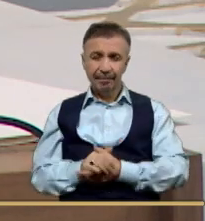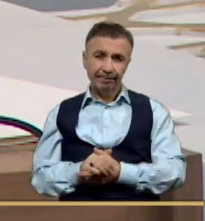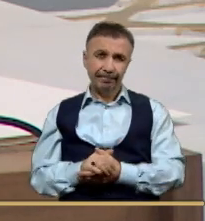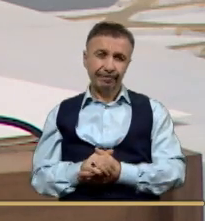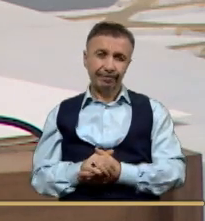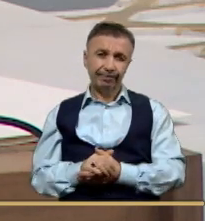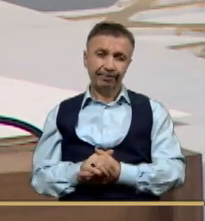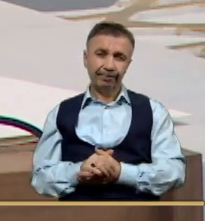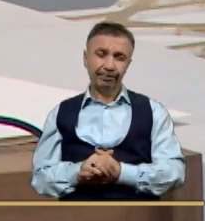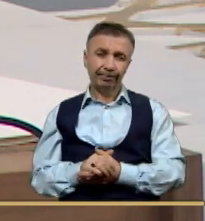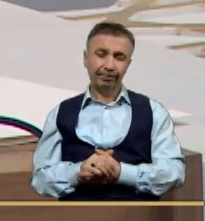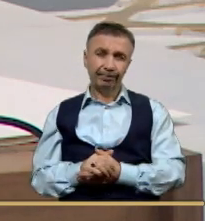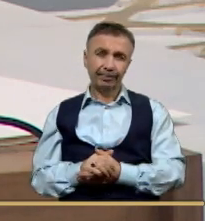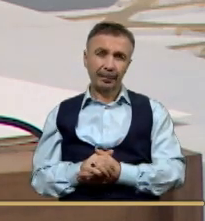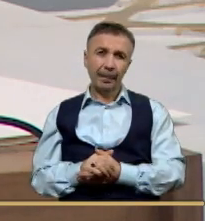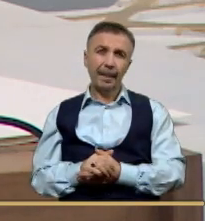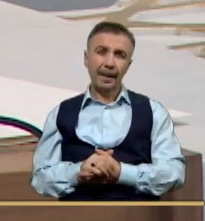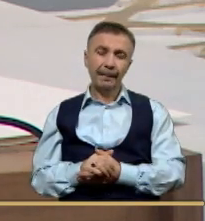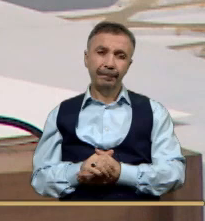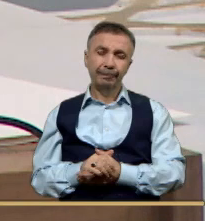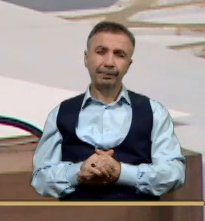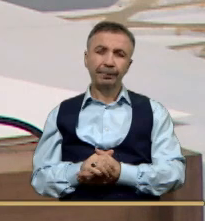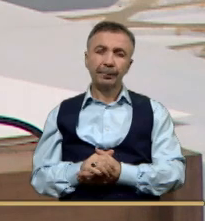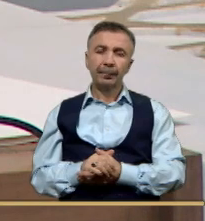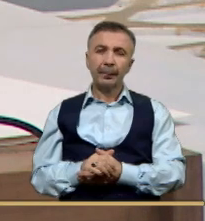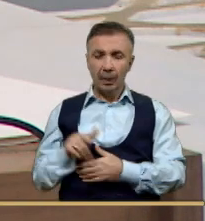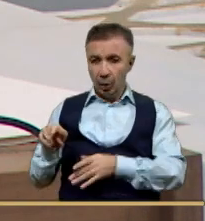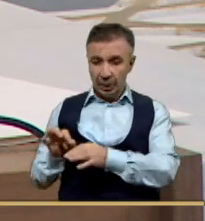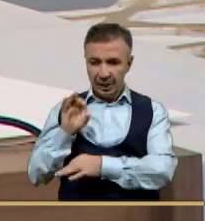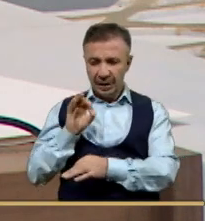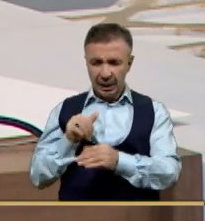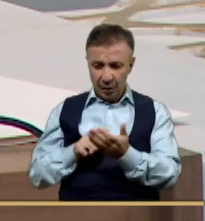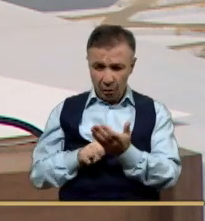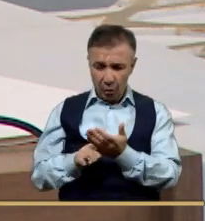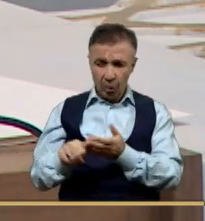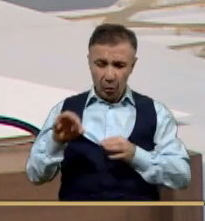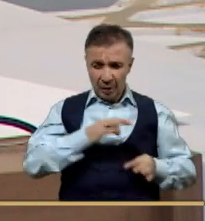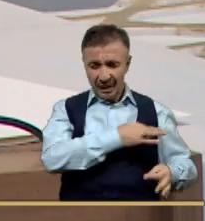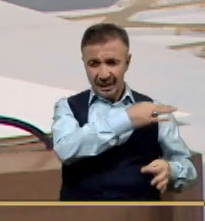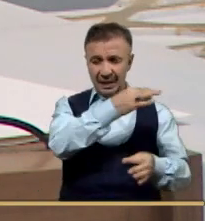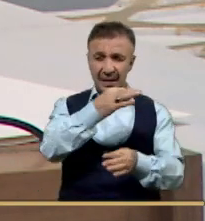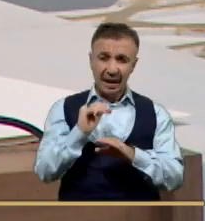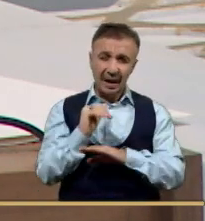فَكَاَنَّمَا اَحْيَا النَّاسَ جَمِيعًا, o da bütün insanlara hayat vermiş gibidir.